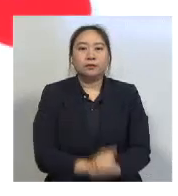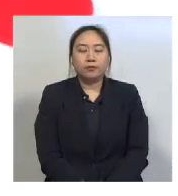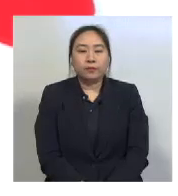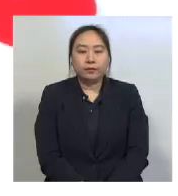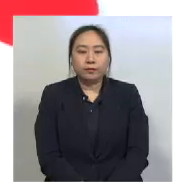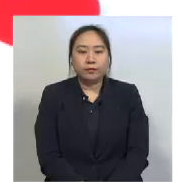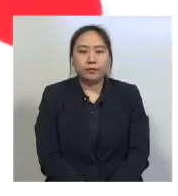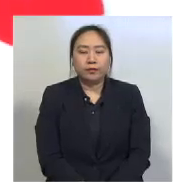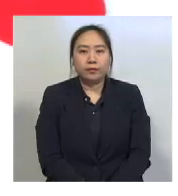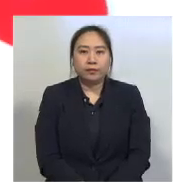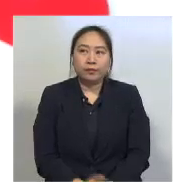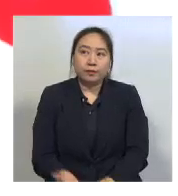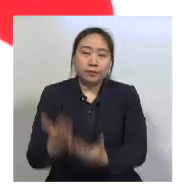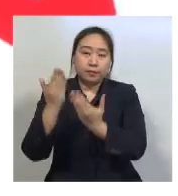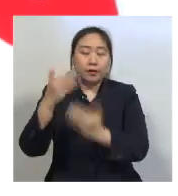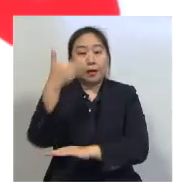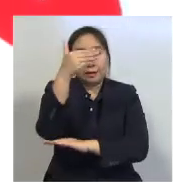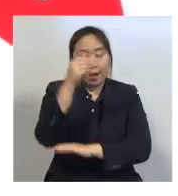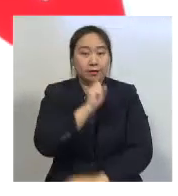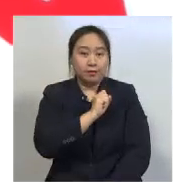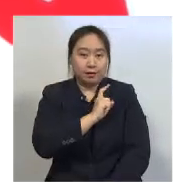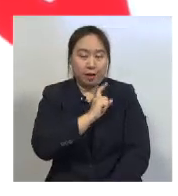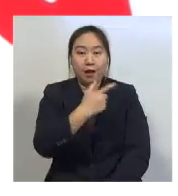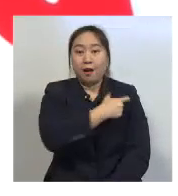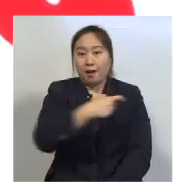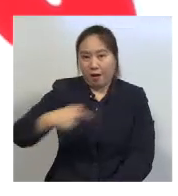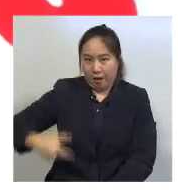จากปกป้องเทิดทูนสถาบันชาติศาสนาพระมหากษัต